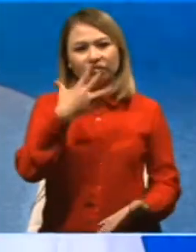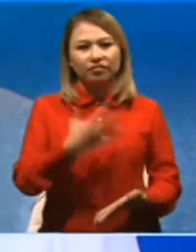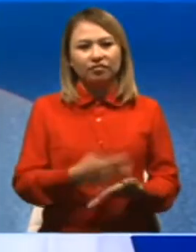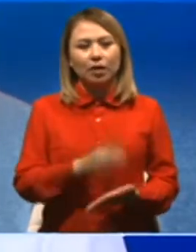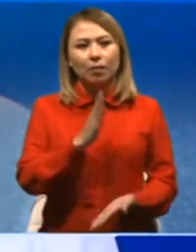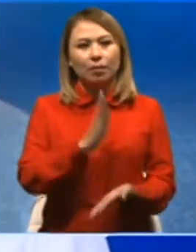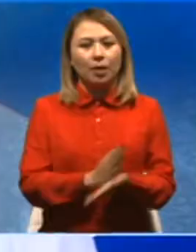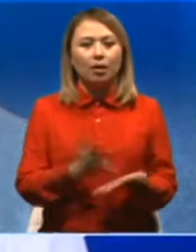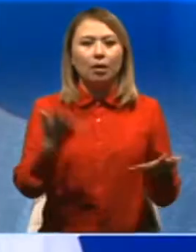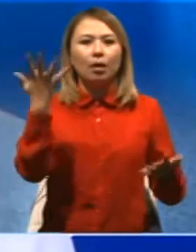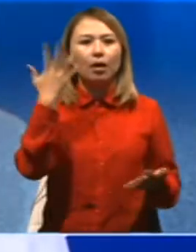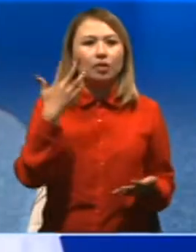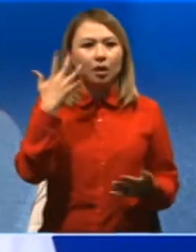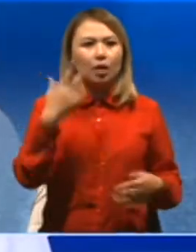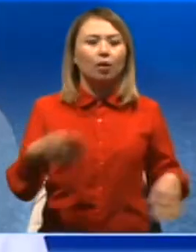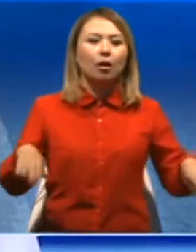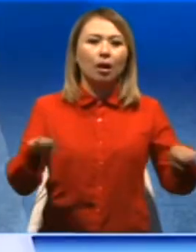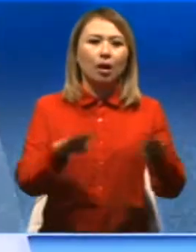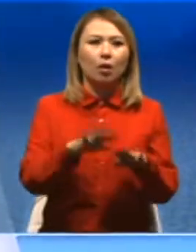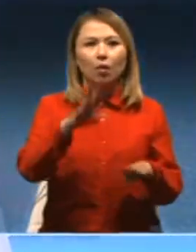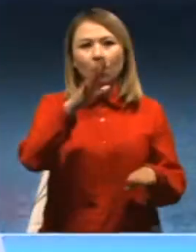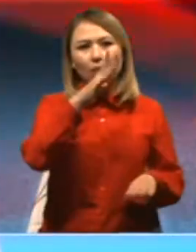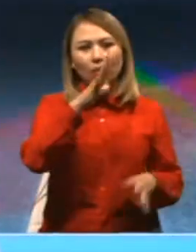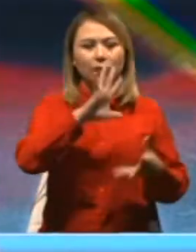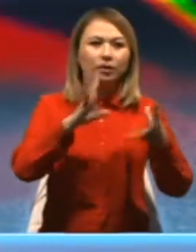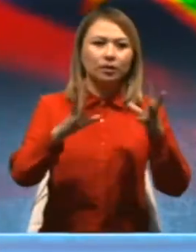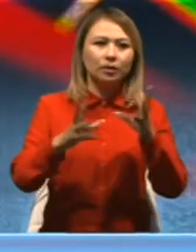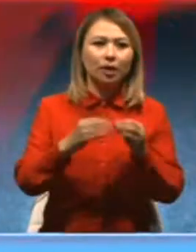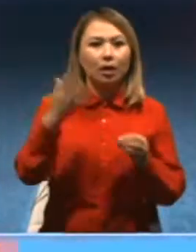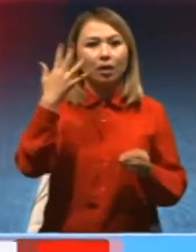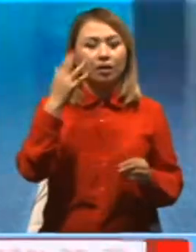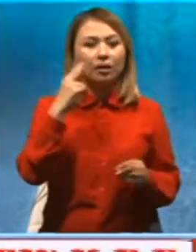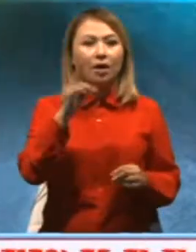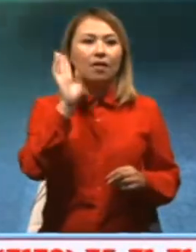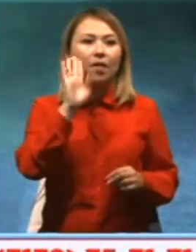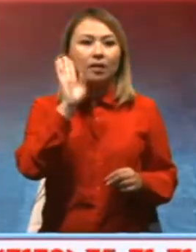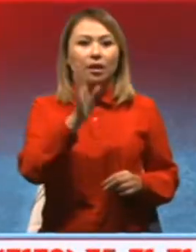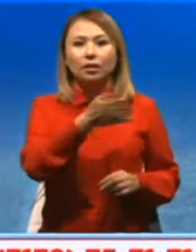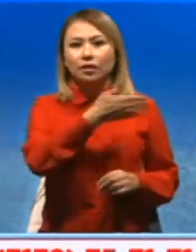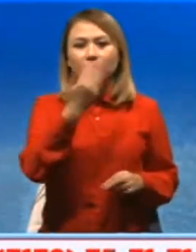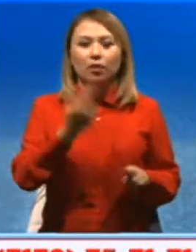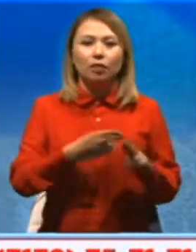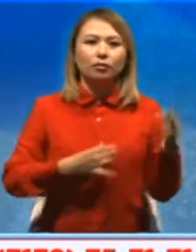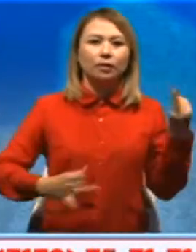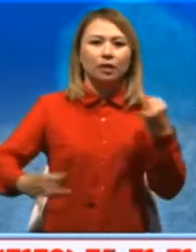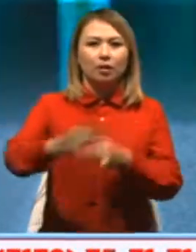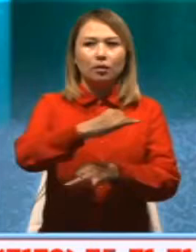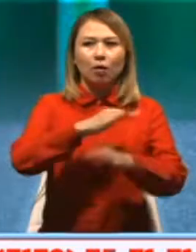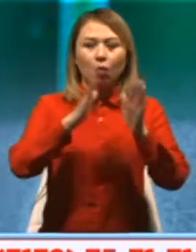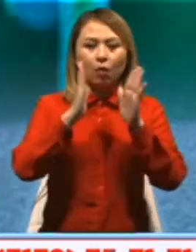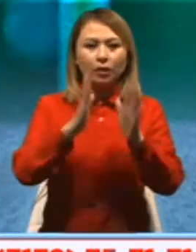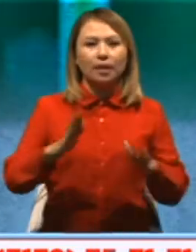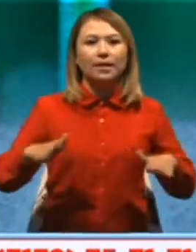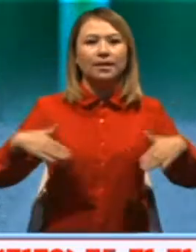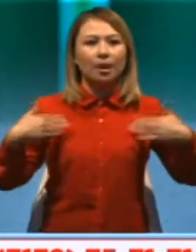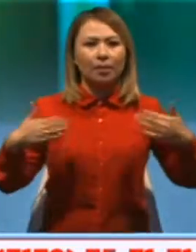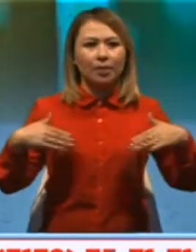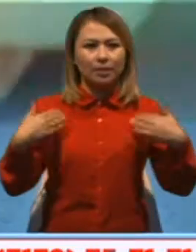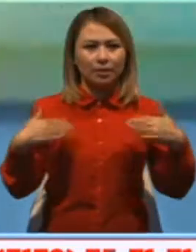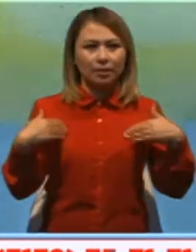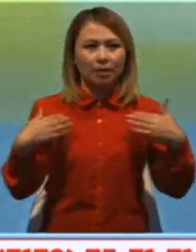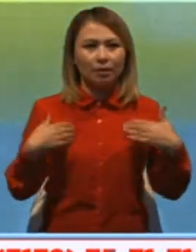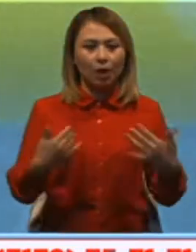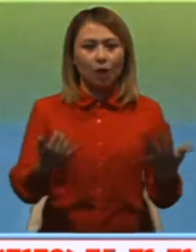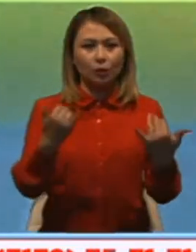Қалай ішеміз, қай уақытта ішкен абзал, ағза сусындаса не болады? Бүгін теледәрігерде талқылайтын боламыз. Амансыздар ма, қымбатты көрермендер?